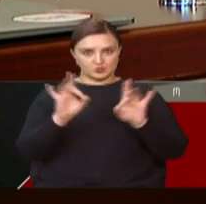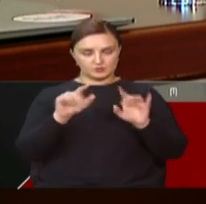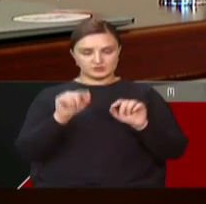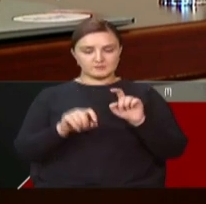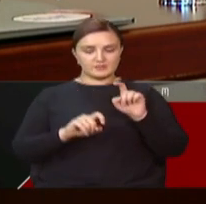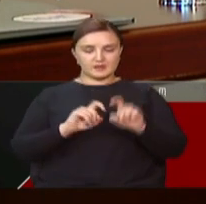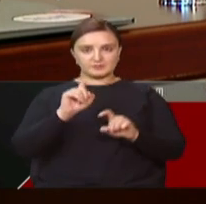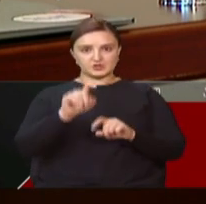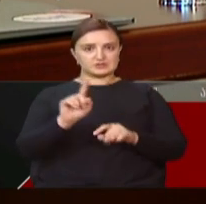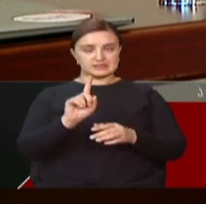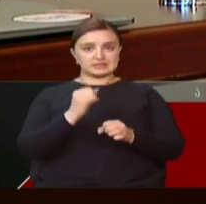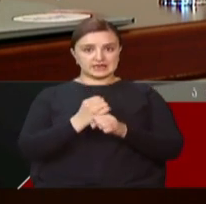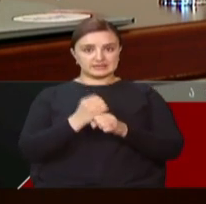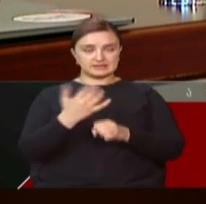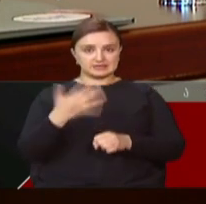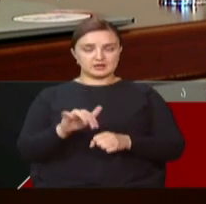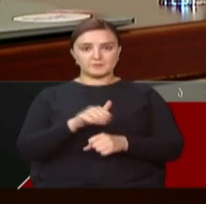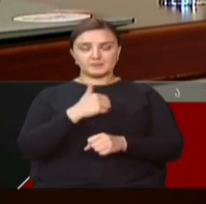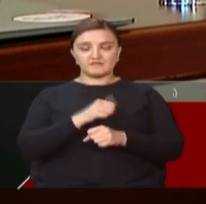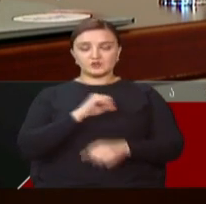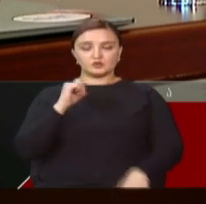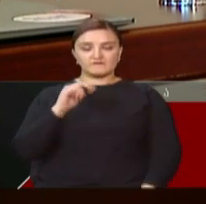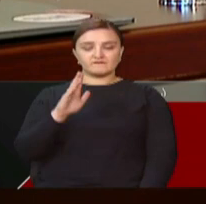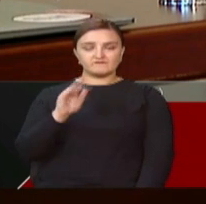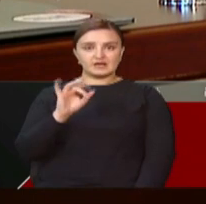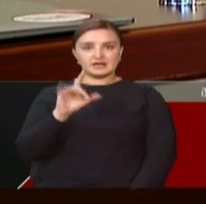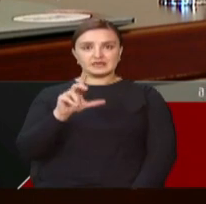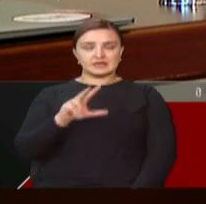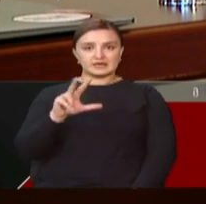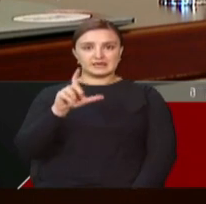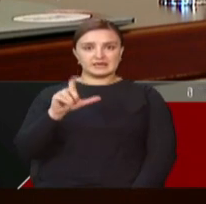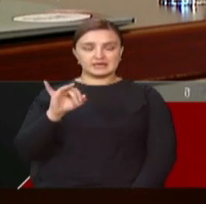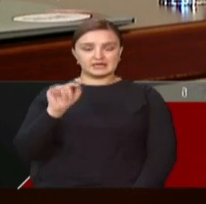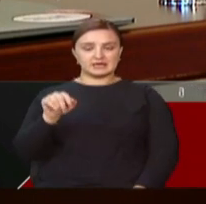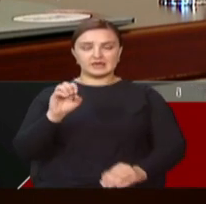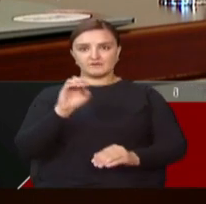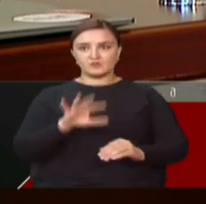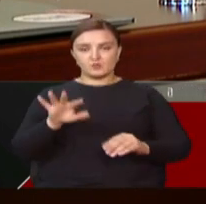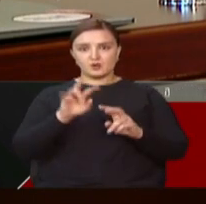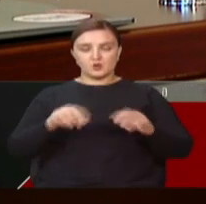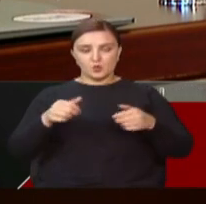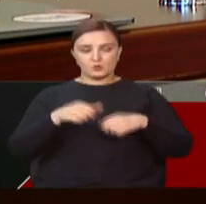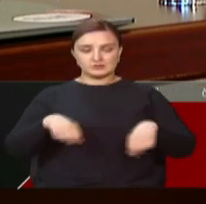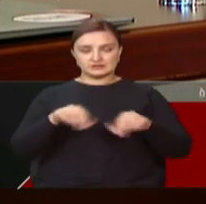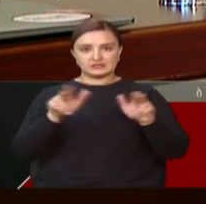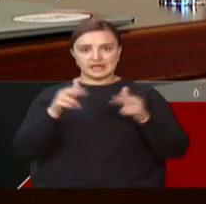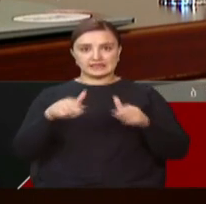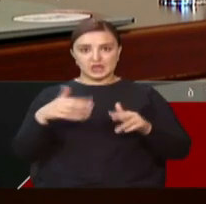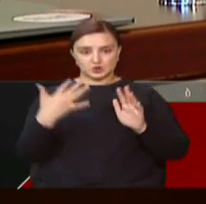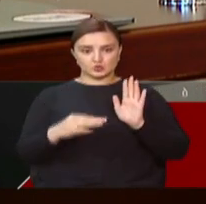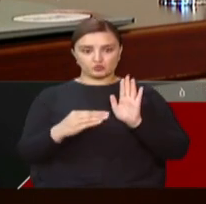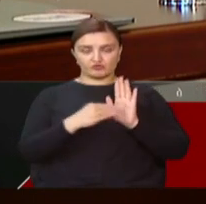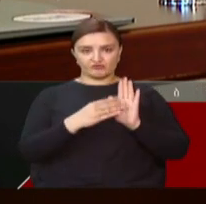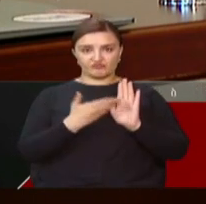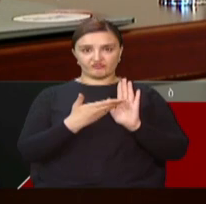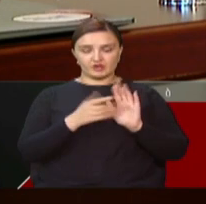გადადგმულ ნაბიჯებზე, რომელიც გაკეთდა. თავად ვარჰეის და ზოგადად ევროკომისიის ანგარიშიც იყო მითითებული უკვე